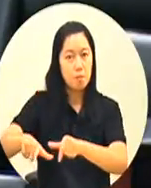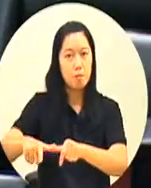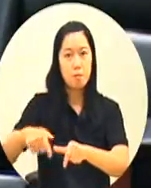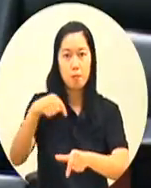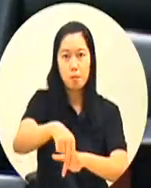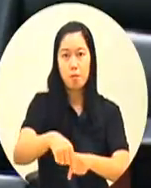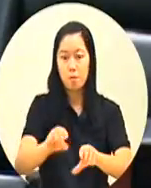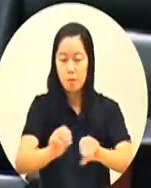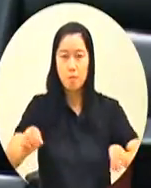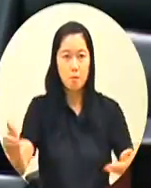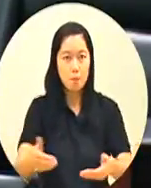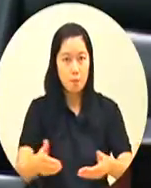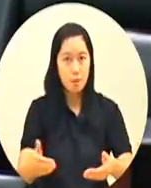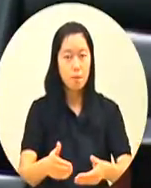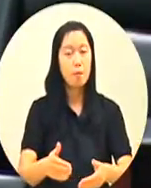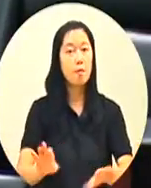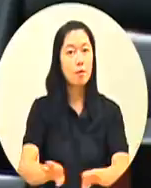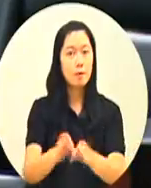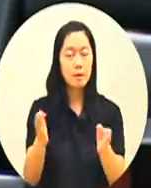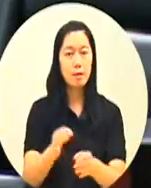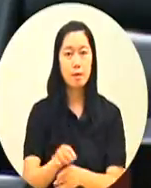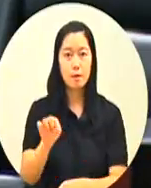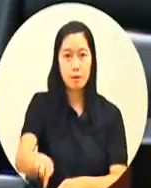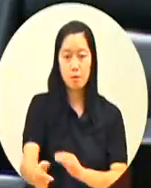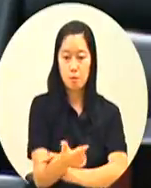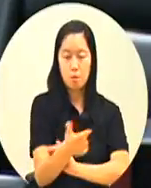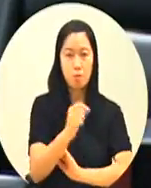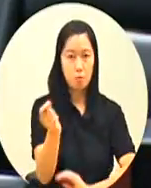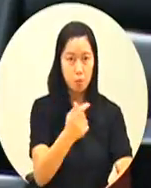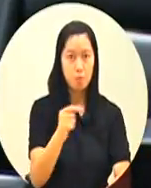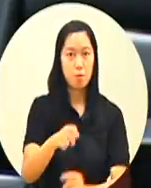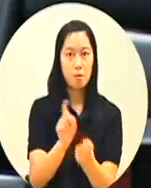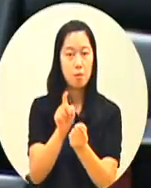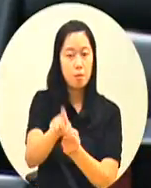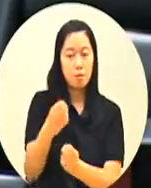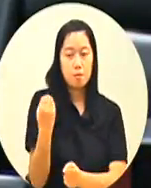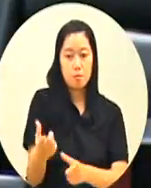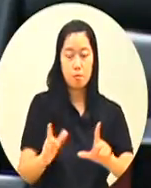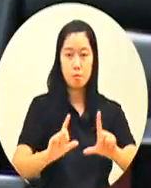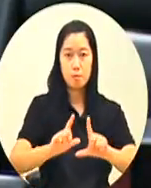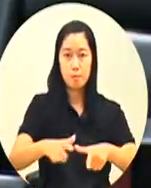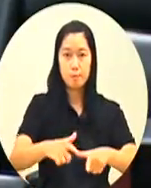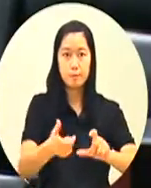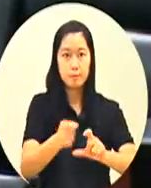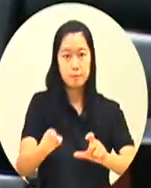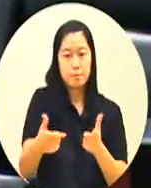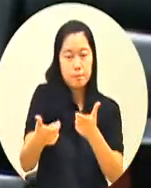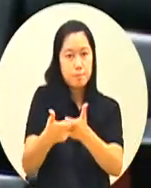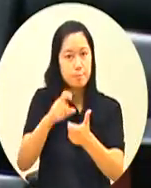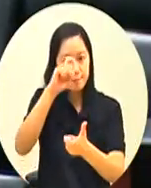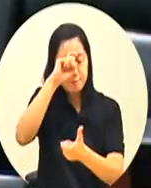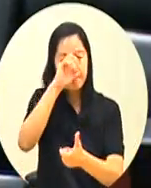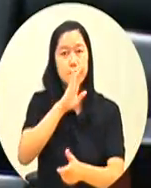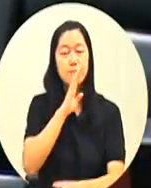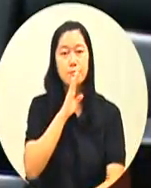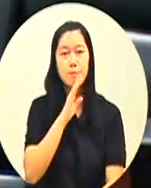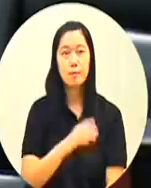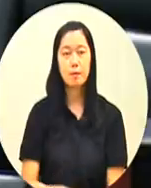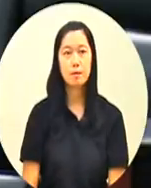相信这样子的速度是大家对一个新的产业园区的开发是符合大家的期待的。我们也知